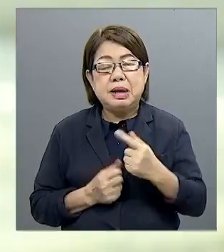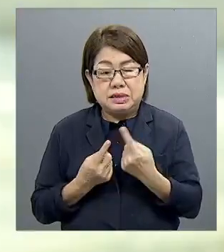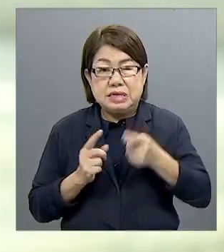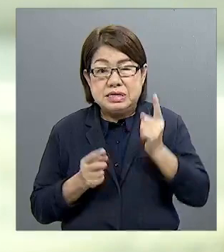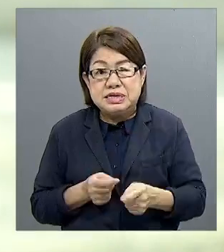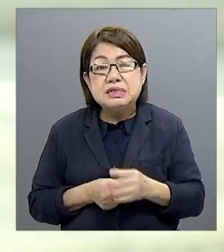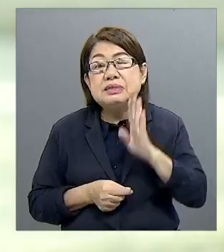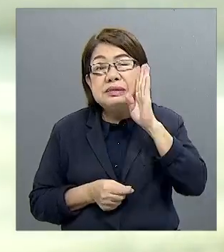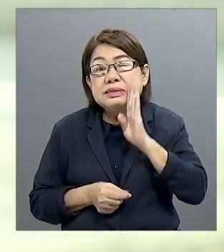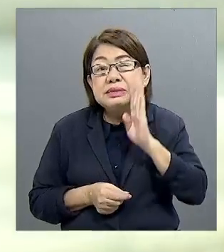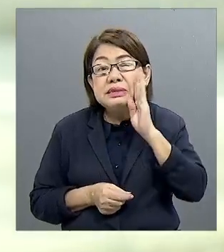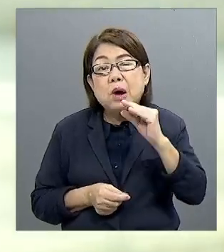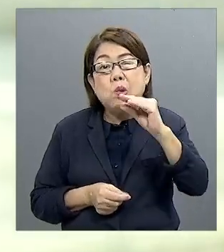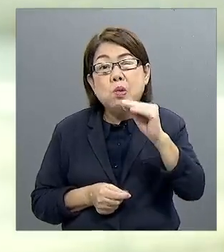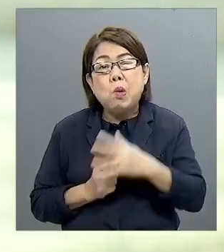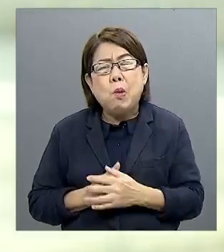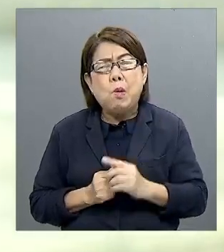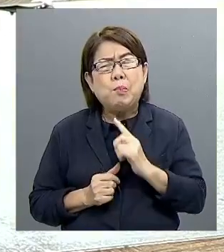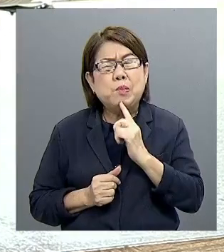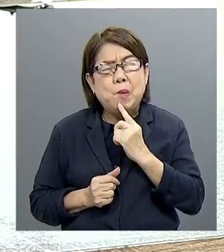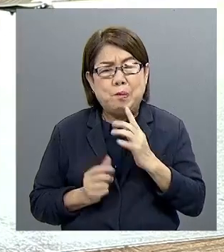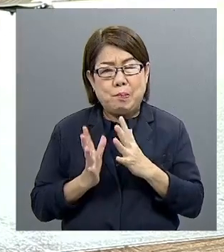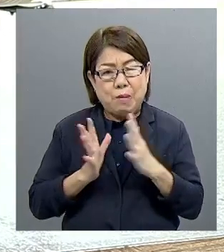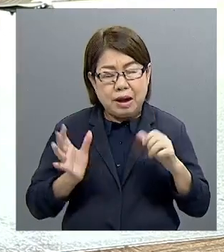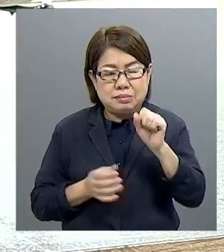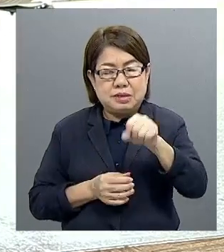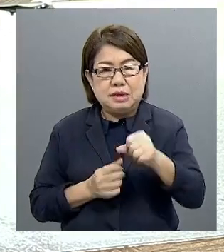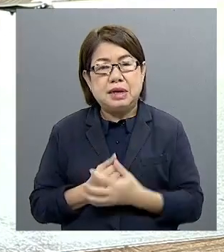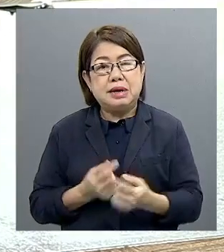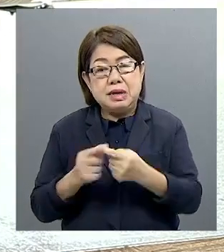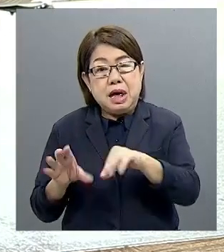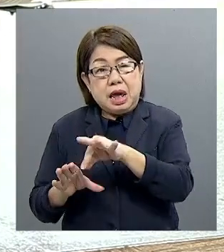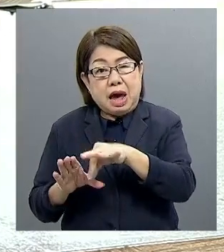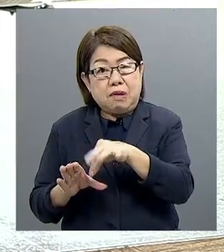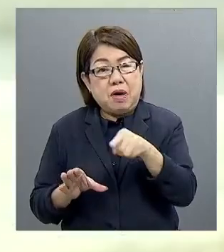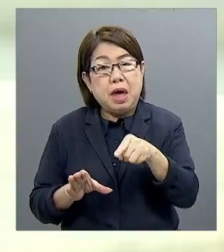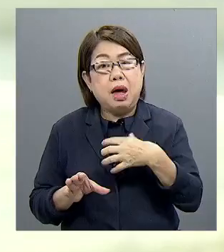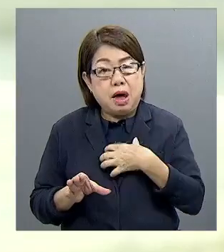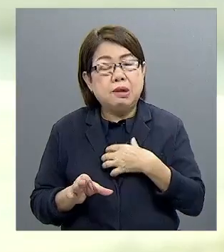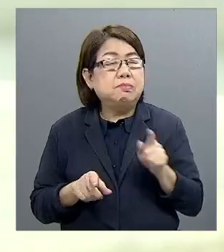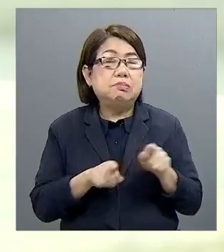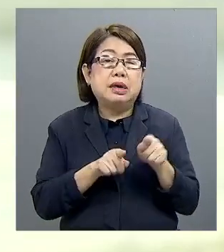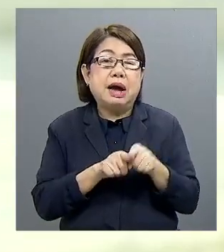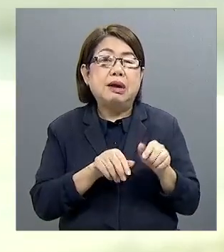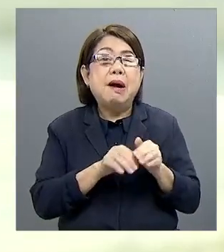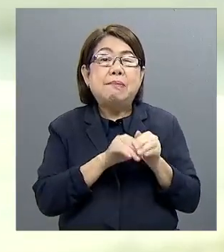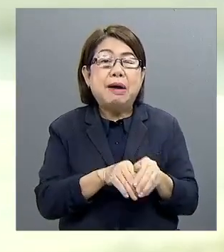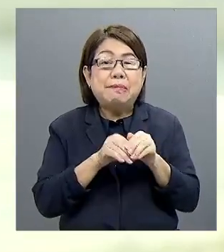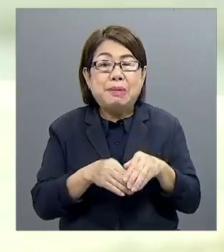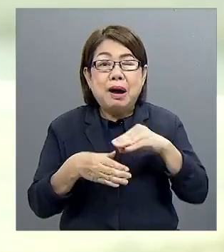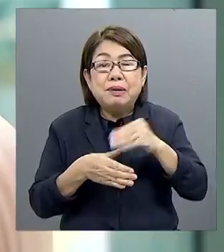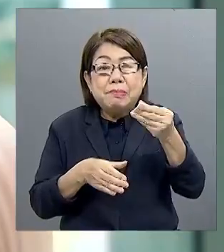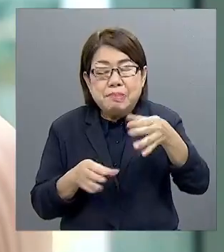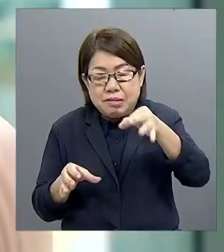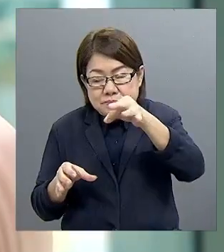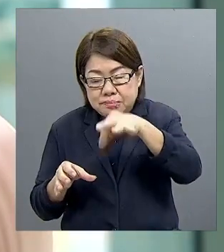้ถูกถ้าใครชอบดื่มกาแฟที่เป็นไวเก๋าอย่างเงี้ยครับเหยาะน้ำมันมะพร้าวลงไปมันจะช่วยได้นี่คืออาหารที่ควรรับหรือควรรับ